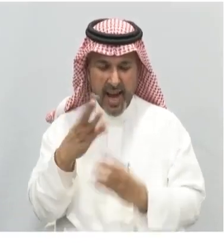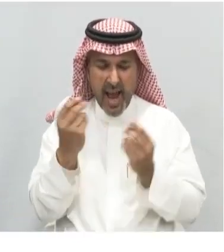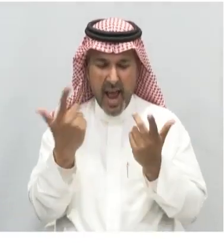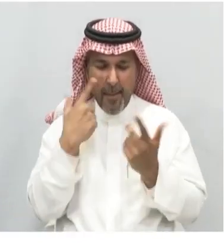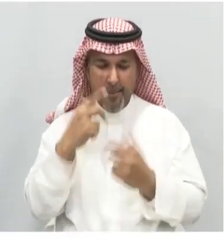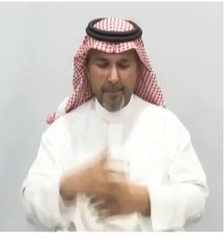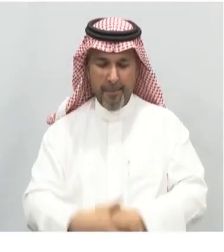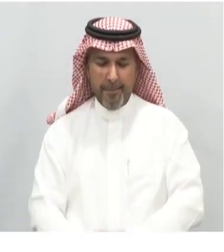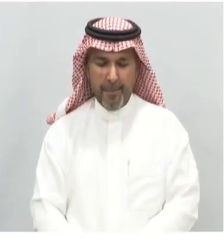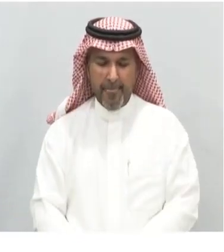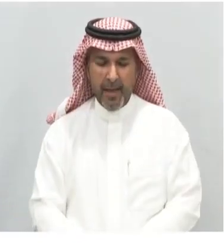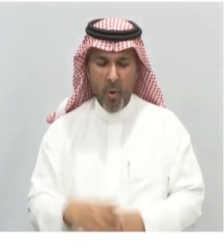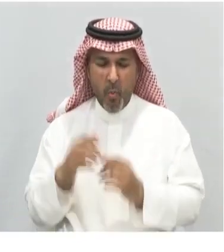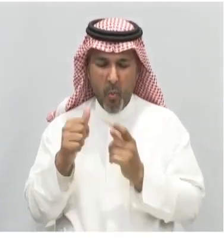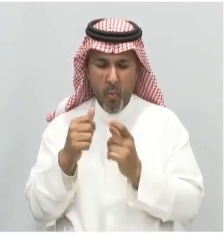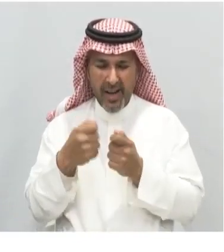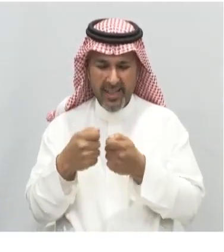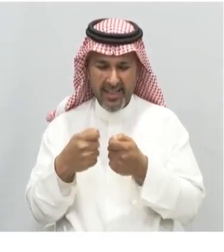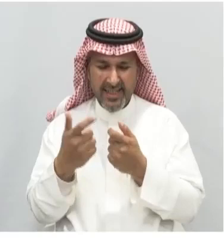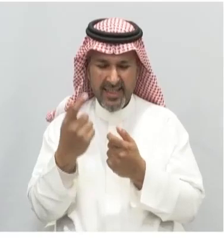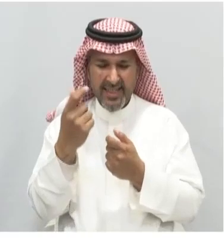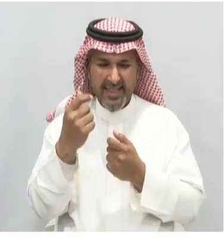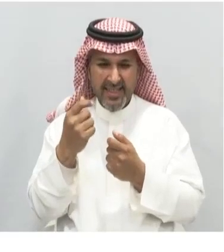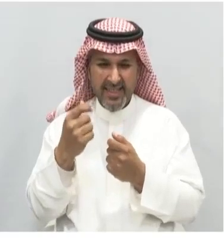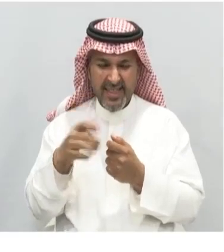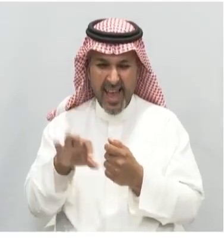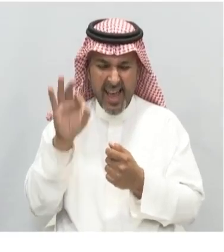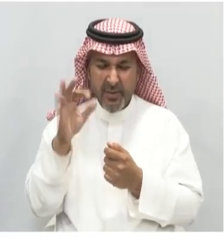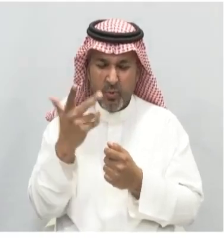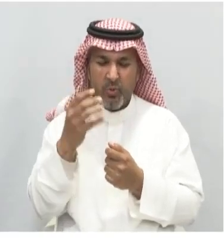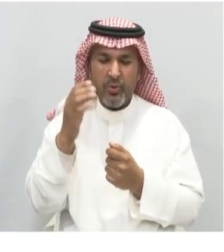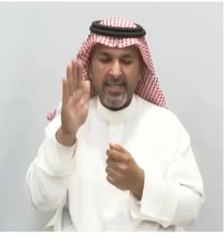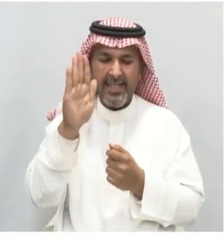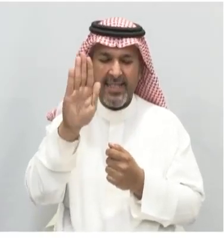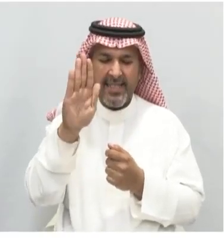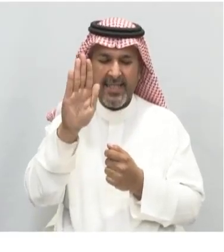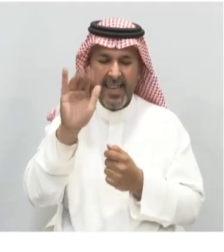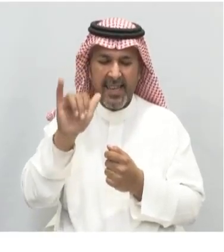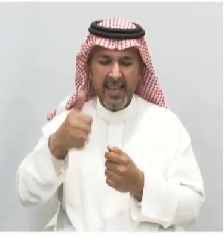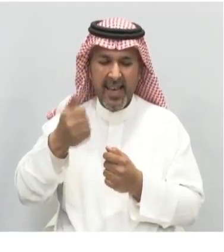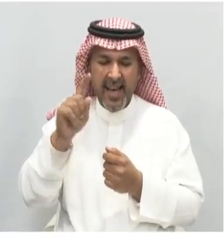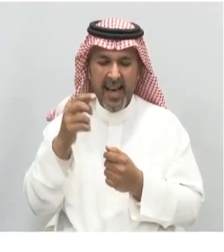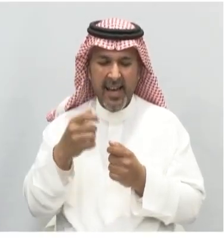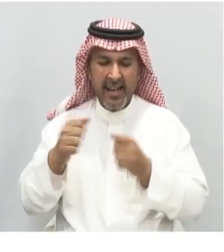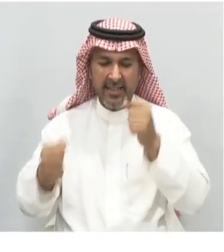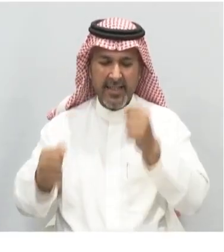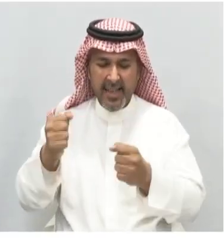المعلومات ايجار سياره 250 ريالا ايجار خيمه 200 ريال الواجبات